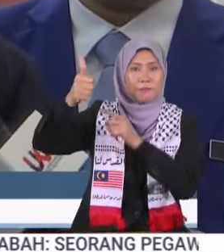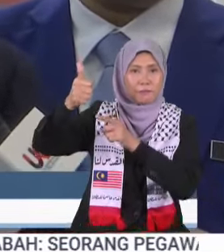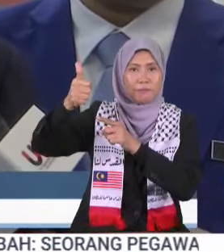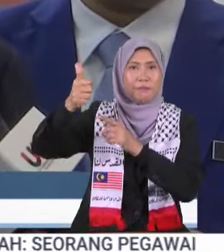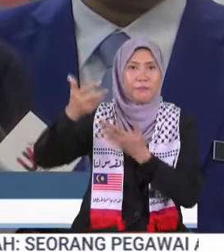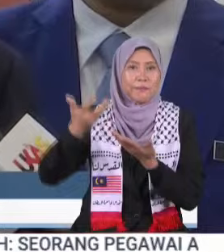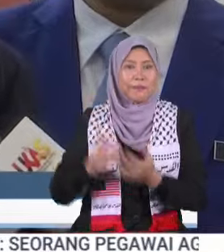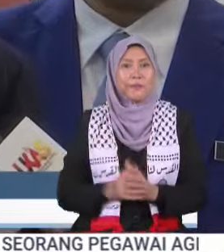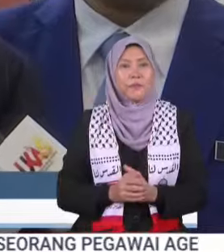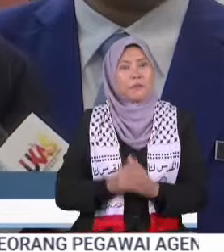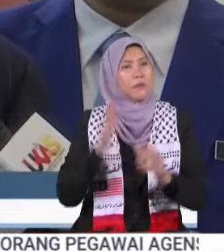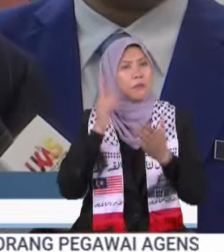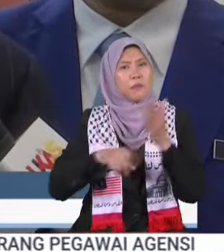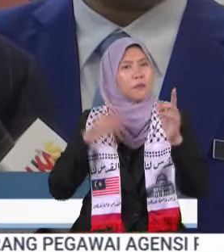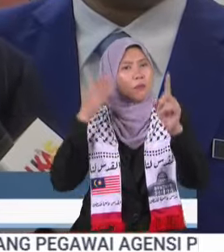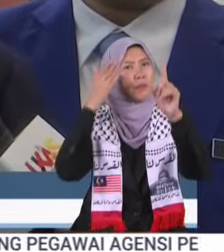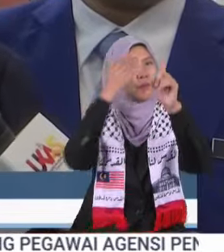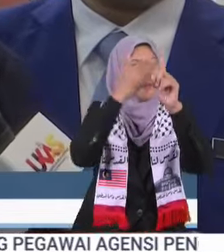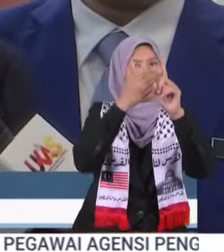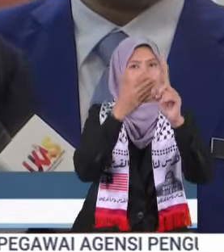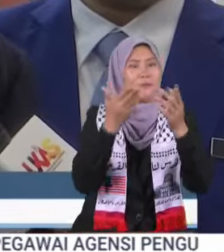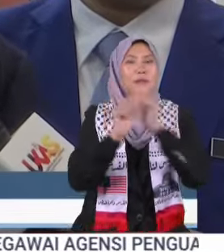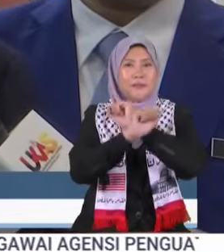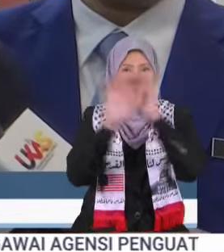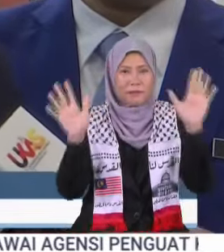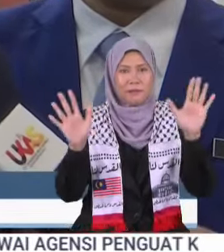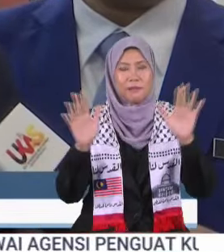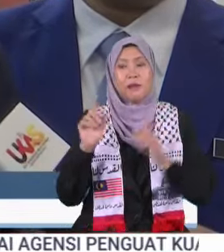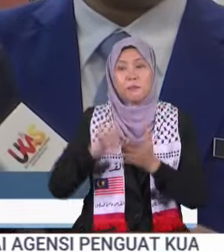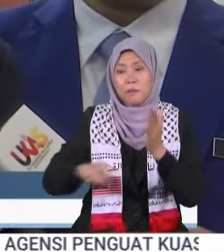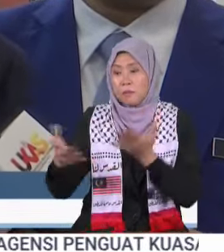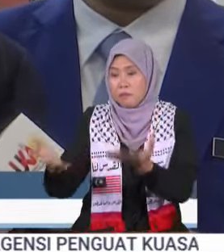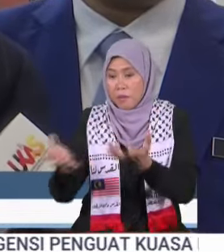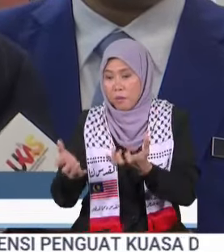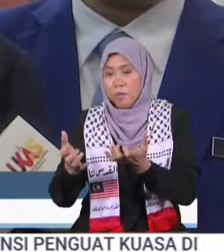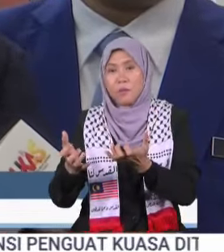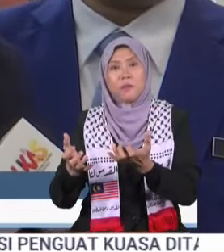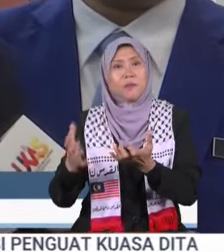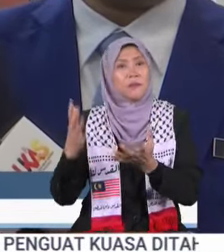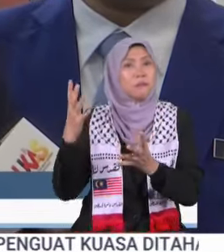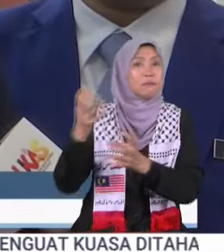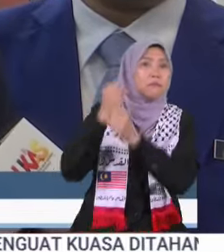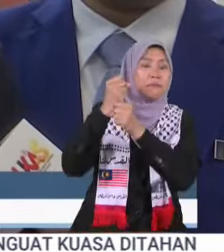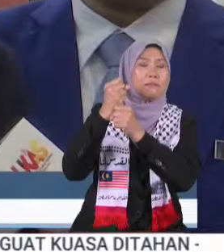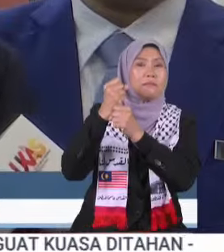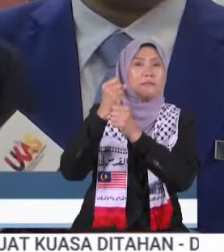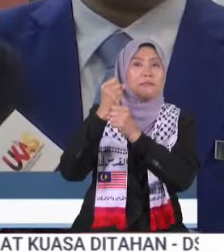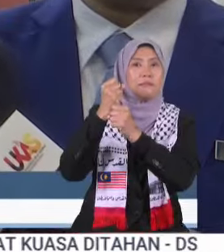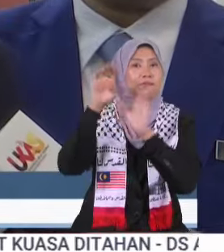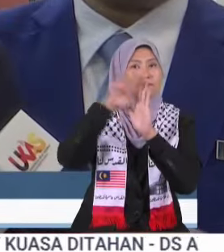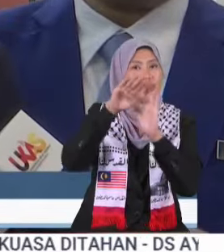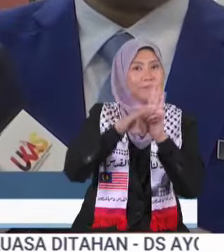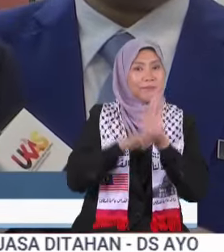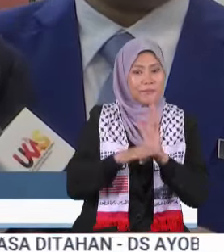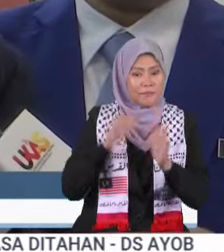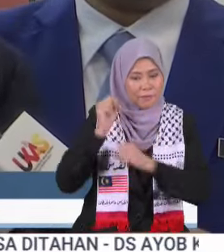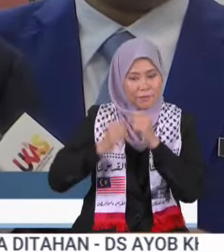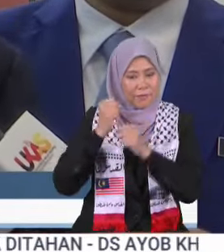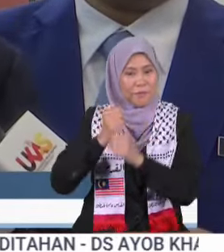lihat Hala tuju very clear apa yang mereka hendak mencapai dalam tahun-tahun yang akan